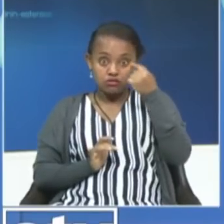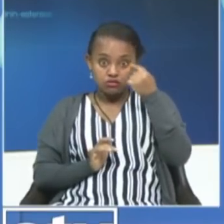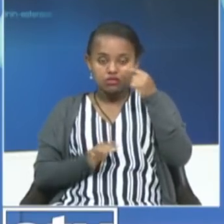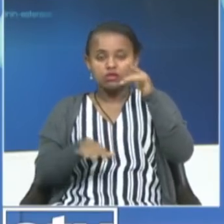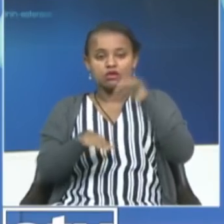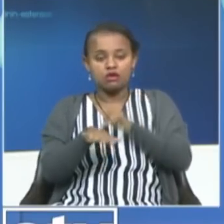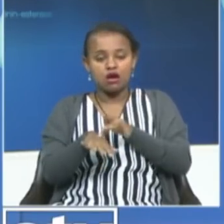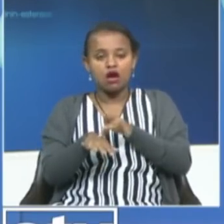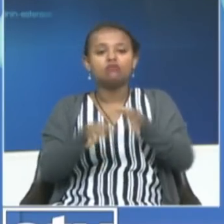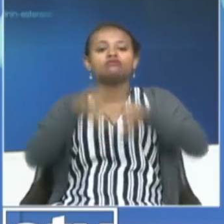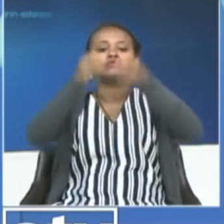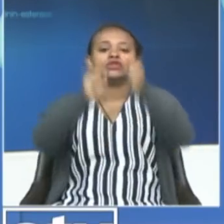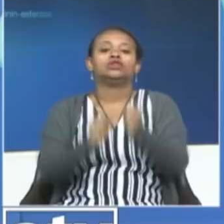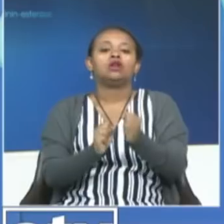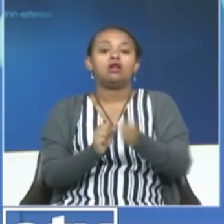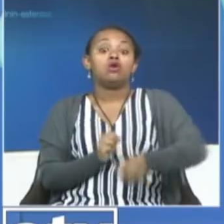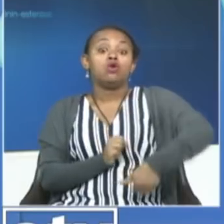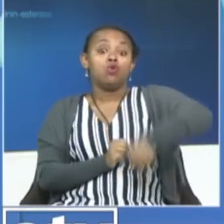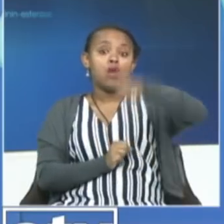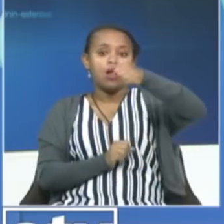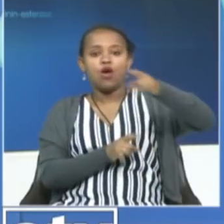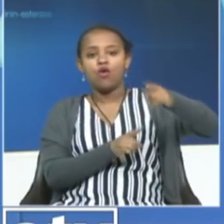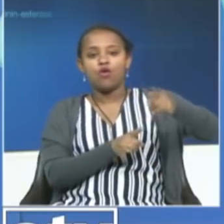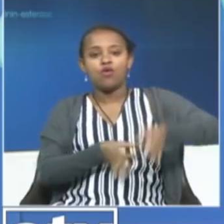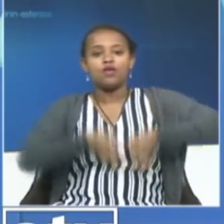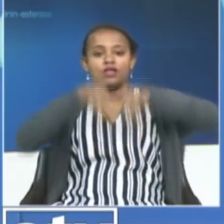ይችላል። ስለዚህ ዋናው መተላለፊያው